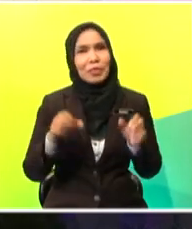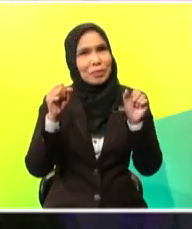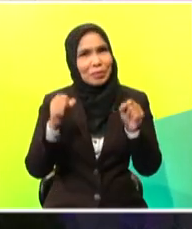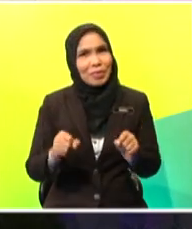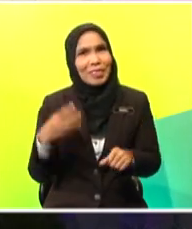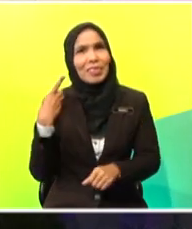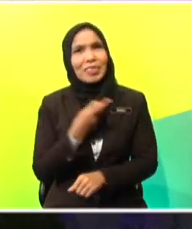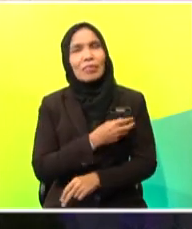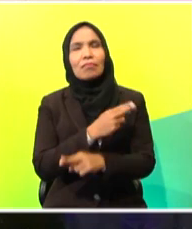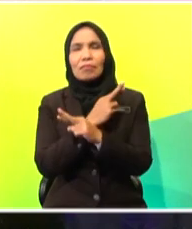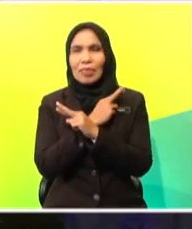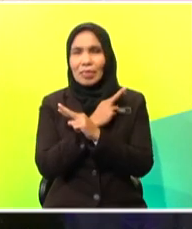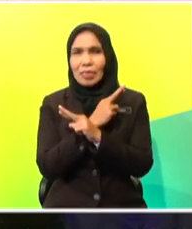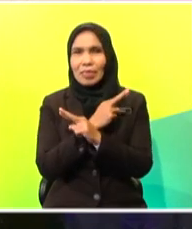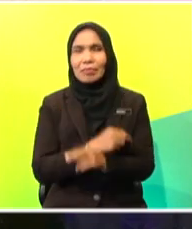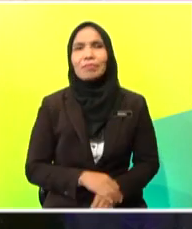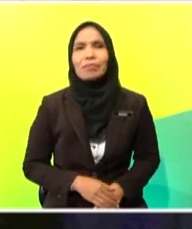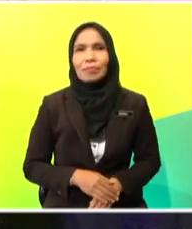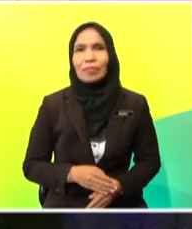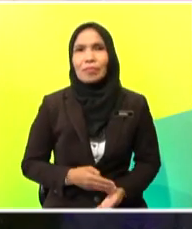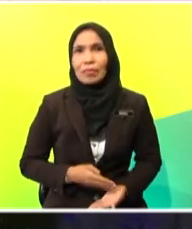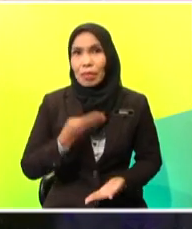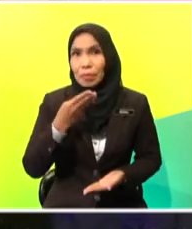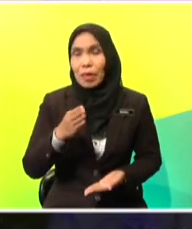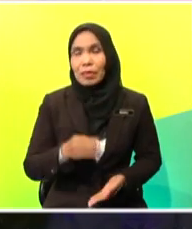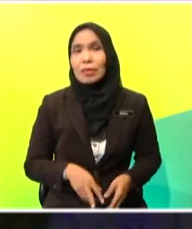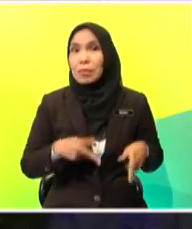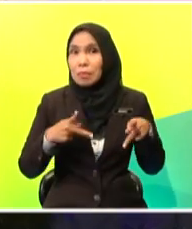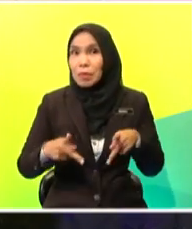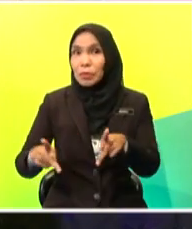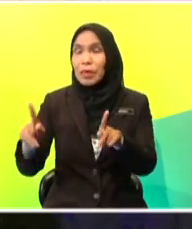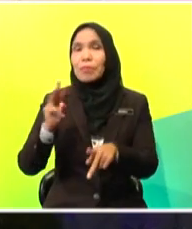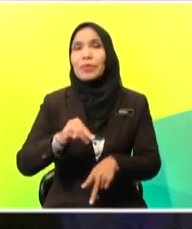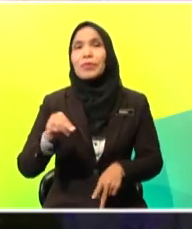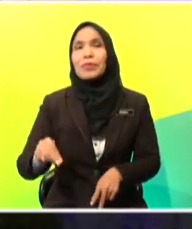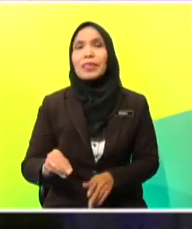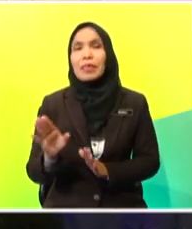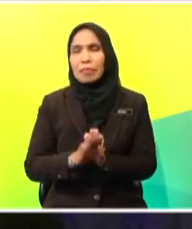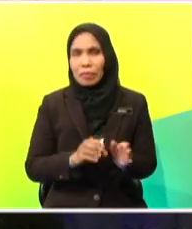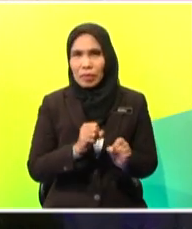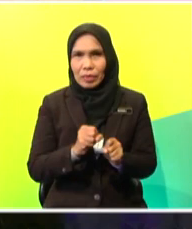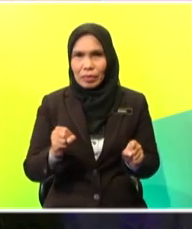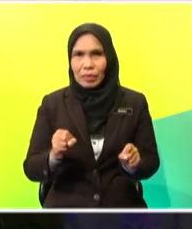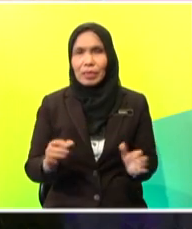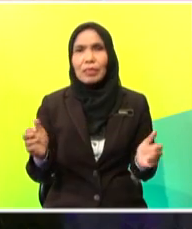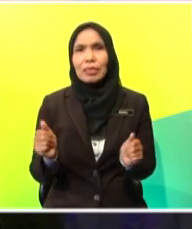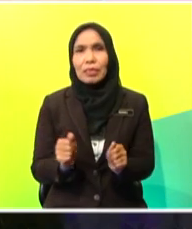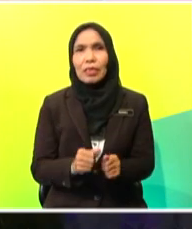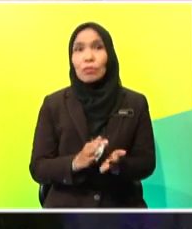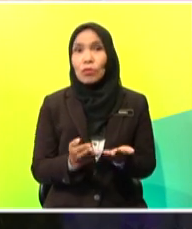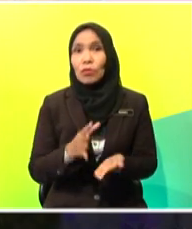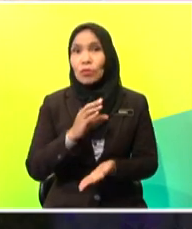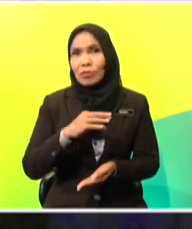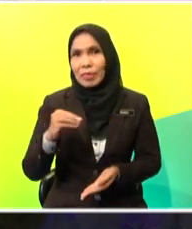sekejap bagi peluang Wuri untuk mereka bersedia dengan buku dan juga pensil mereka Boleh